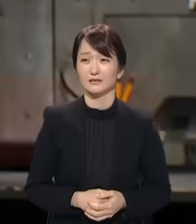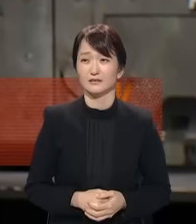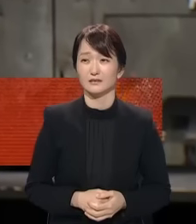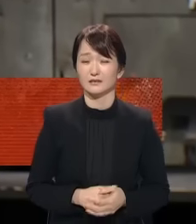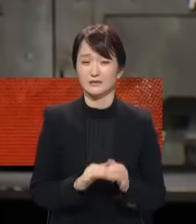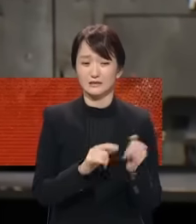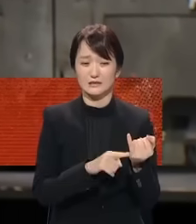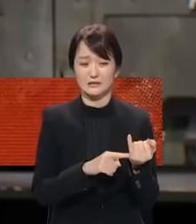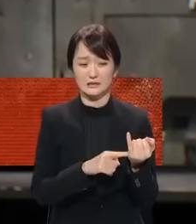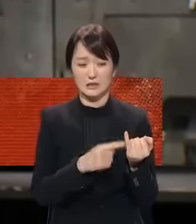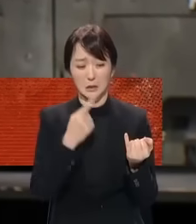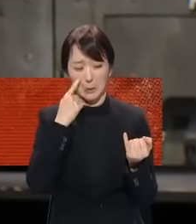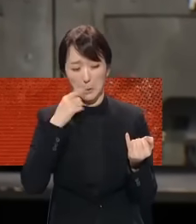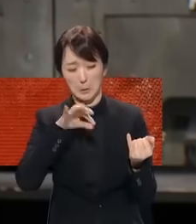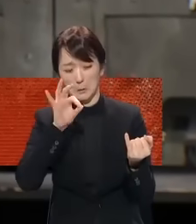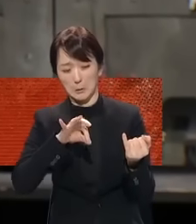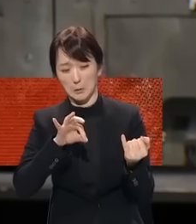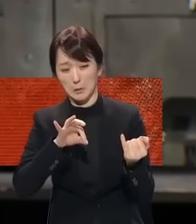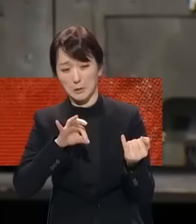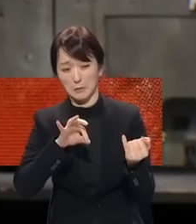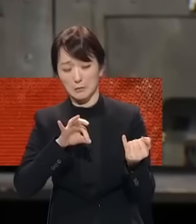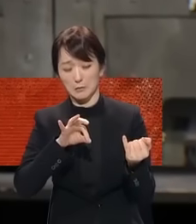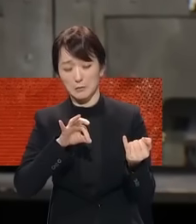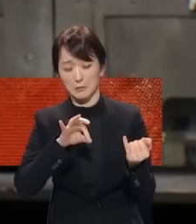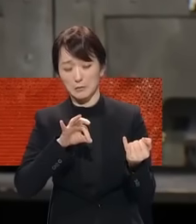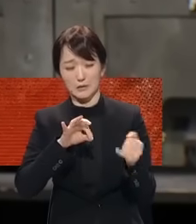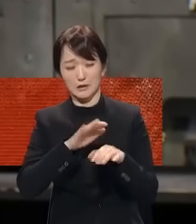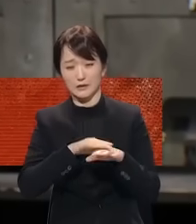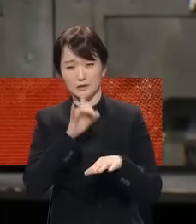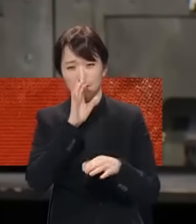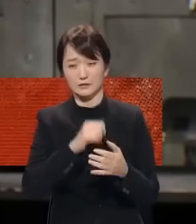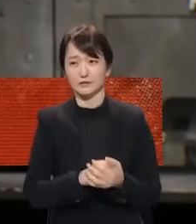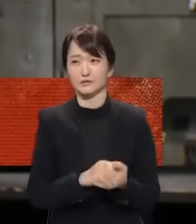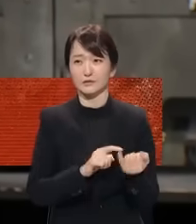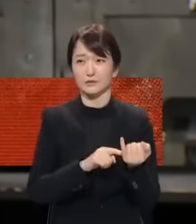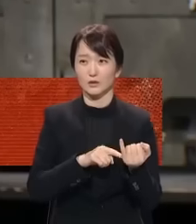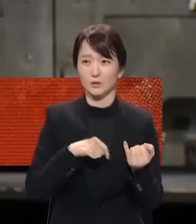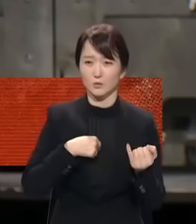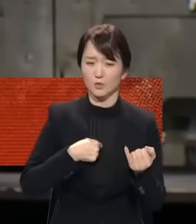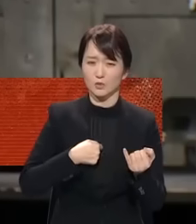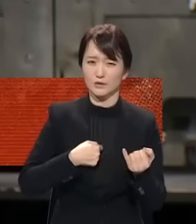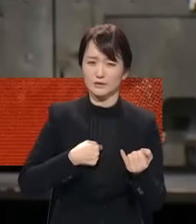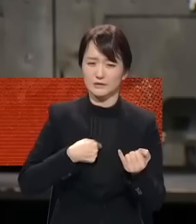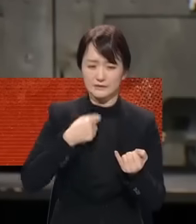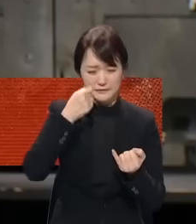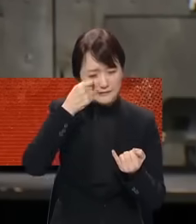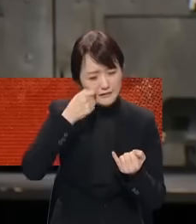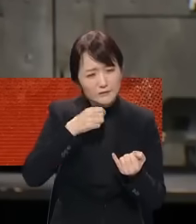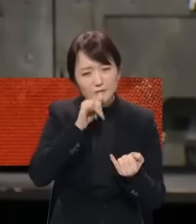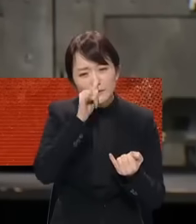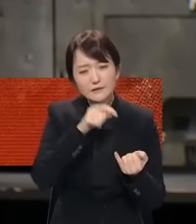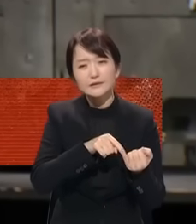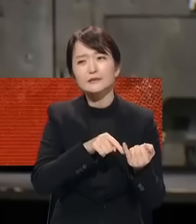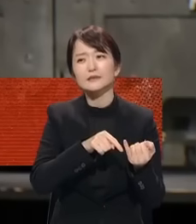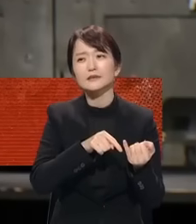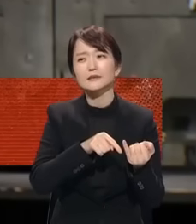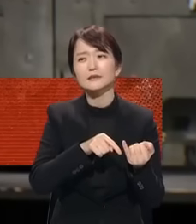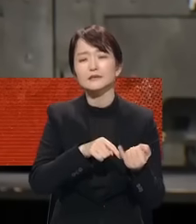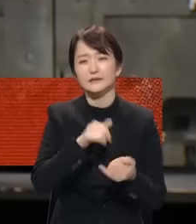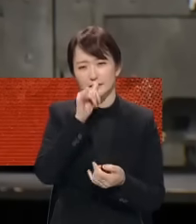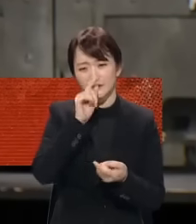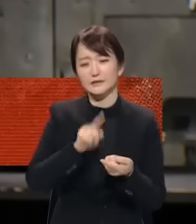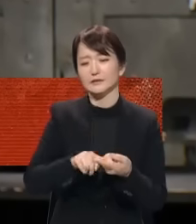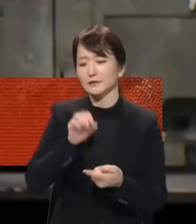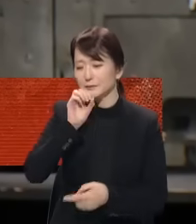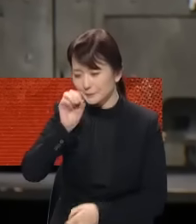만만해 보인다고 해야 될까요? 그러면 이게 답이 안 나옵니다. 본인이 성원하신 게 하시는 건 하시되 본인이 성원하신 게 있으시면 그건 또 있는 그대로